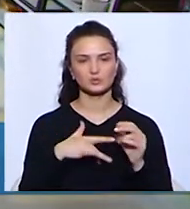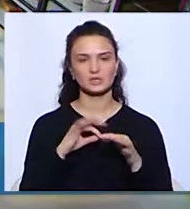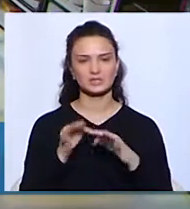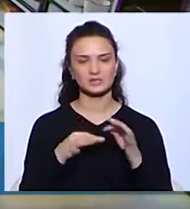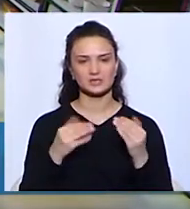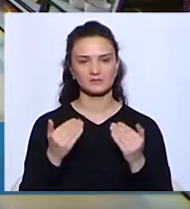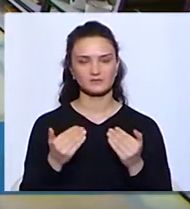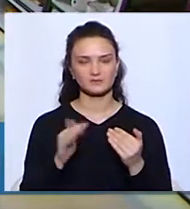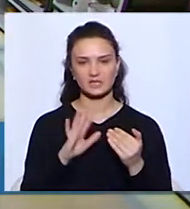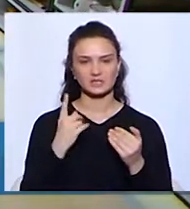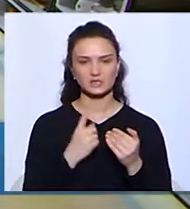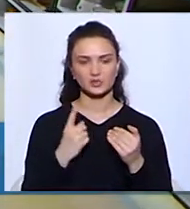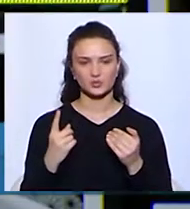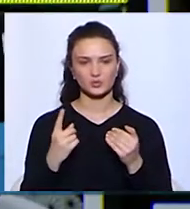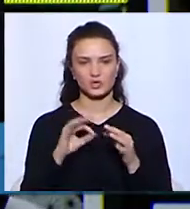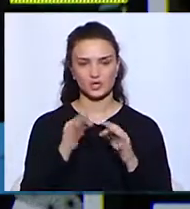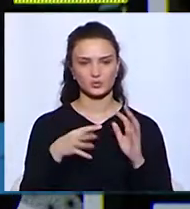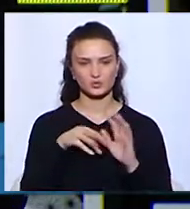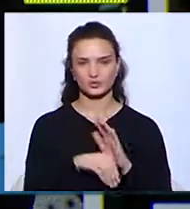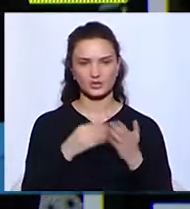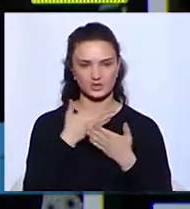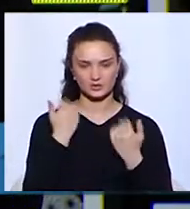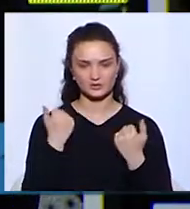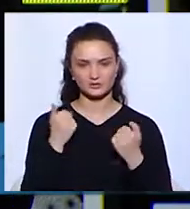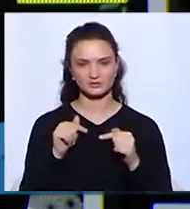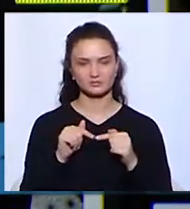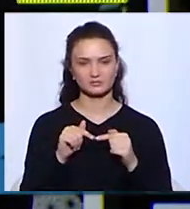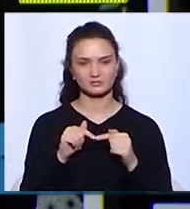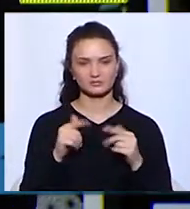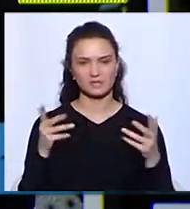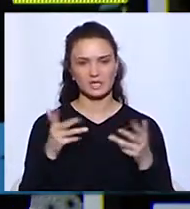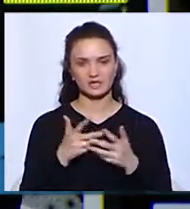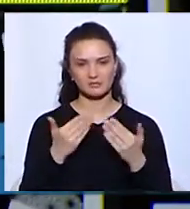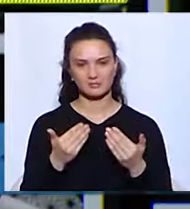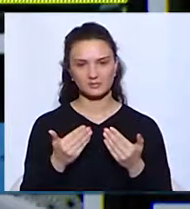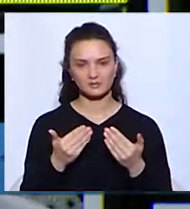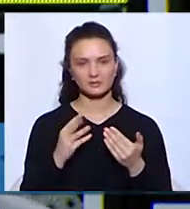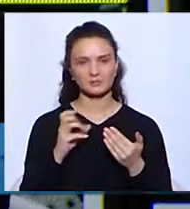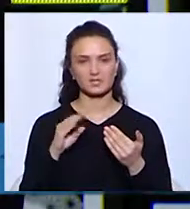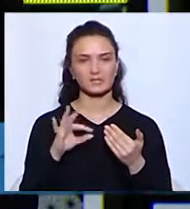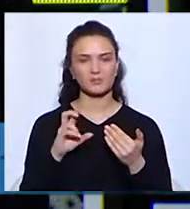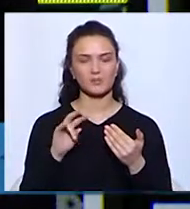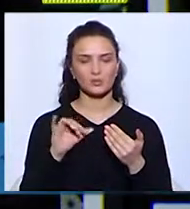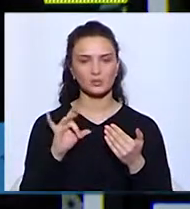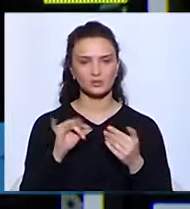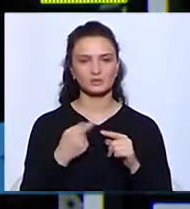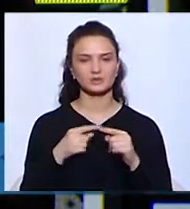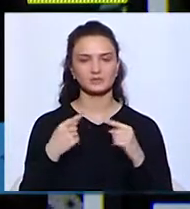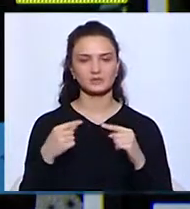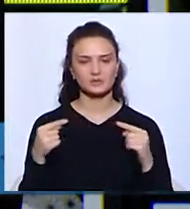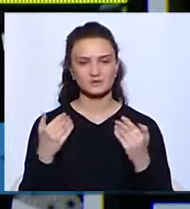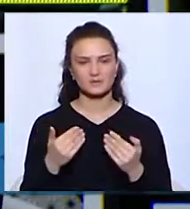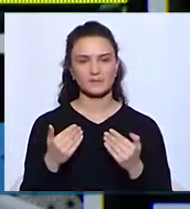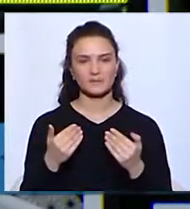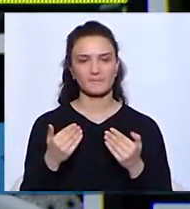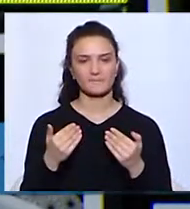კუჭ-ნაწლავის ტრაქტის არც ერთ ორგანოში არ არის ორგანული ანთებითი, მეტაბოლური, იქ რაღაც